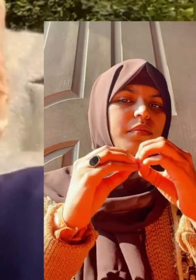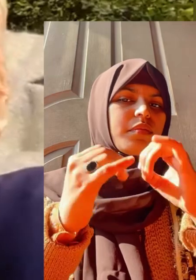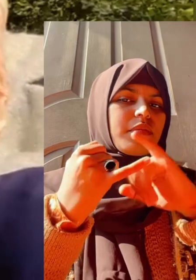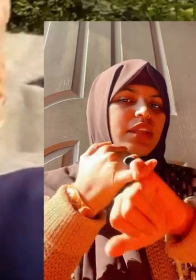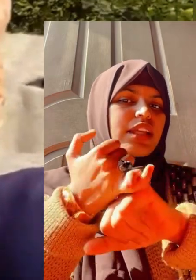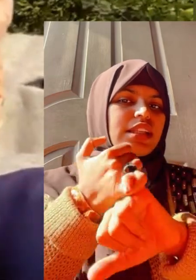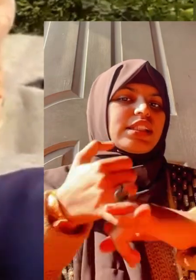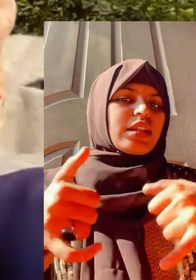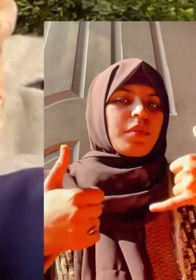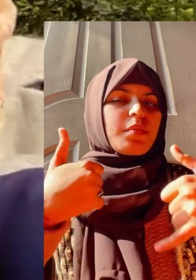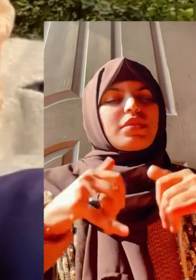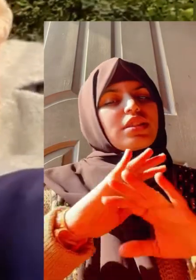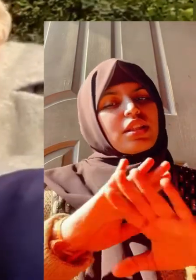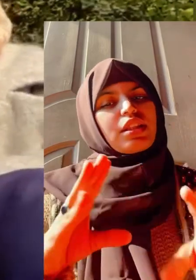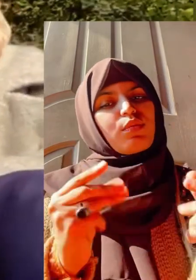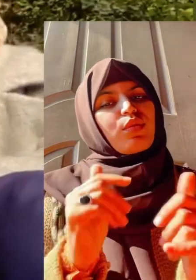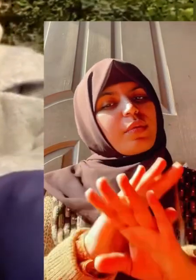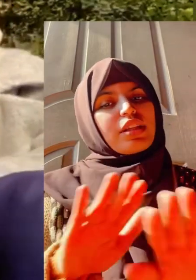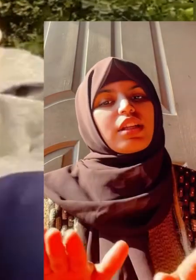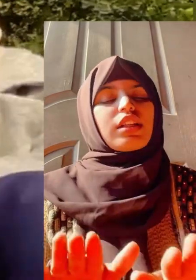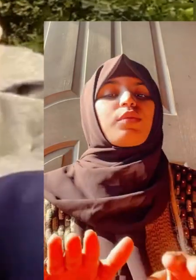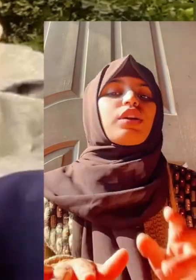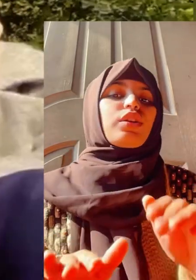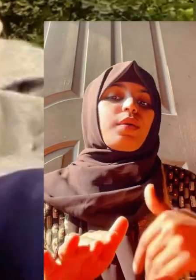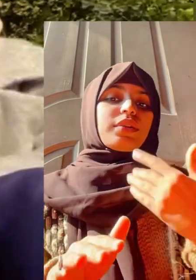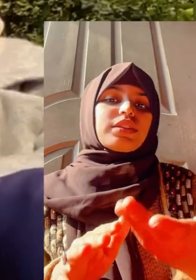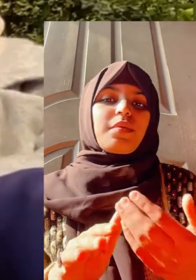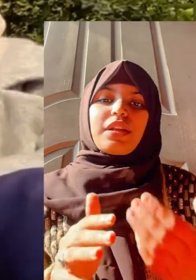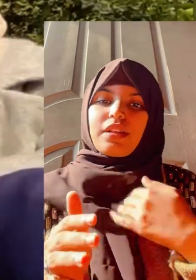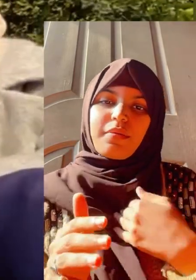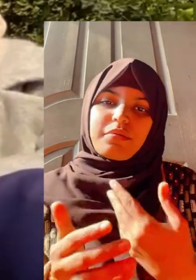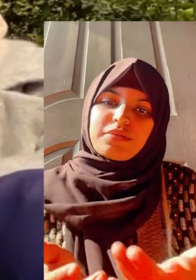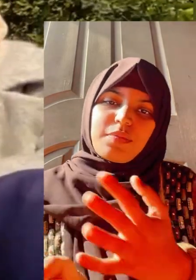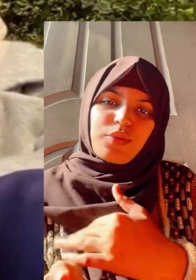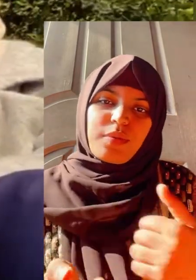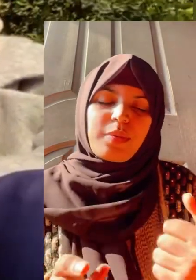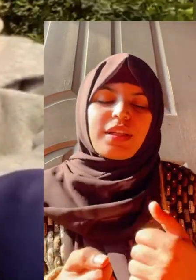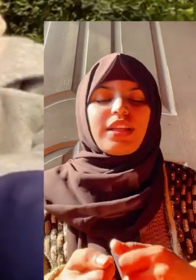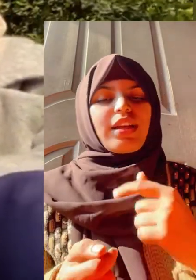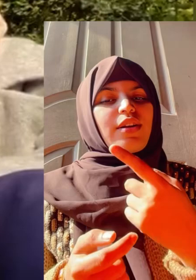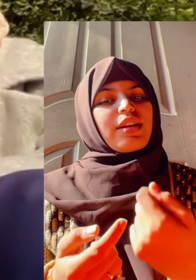है। मैं थोड़ी स्वैग नाल कीती है, इन्ना पढ़ के मर के पता नहीं की